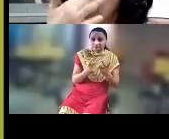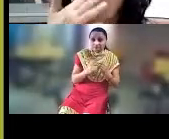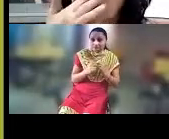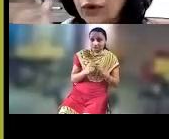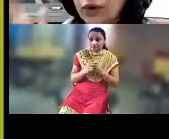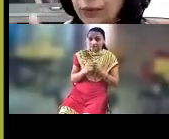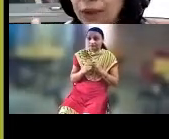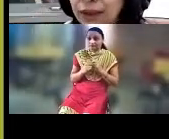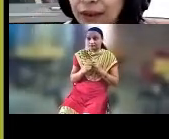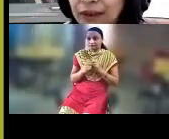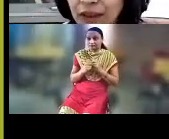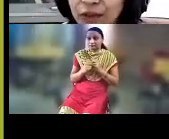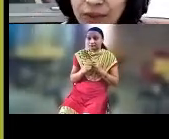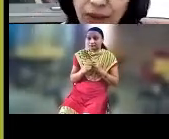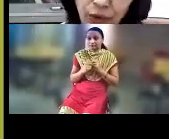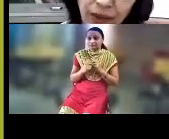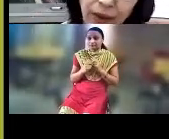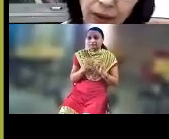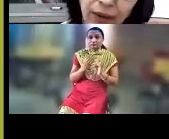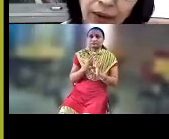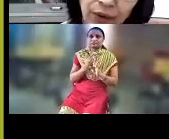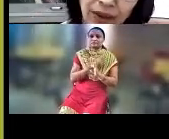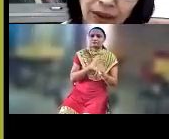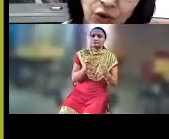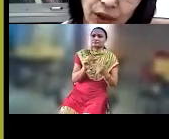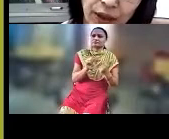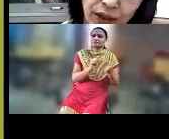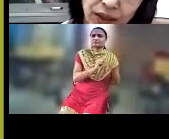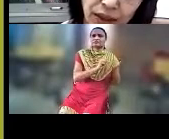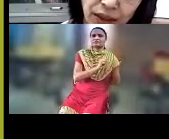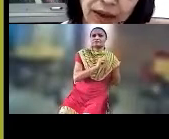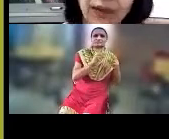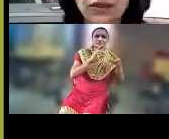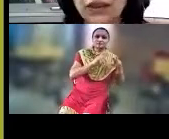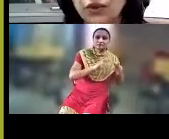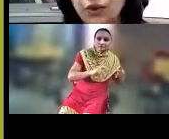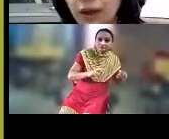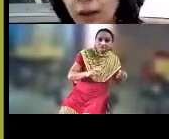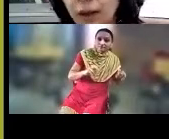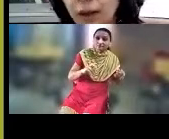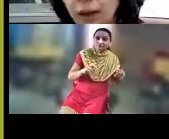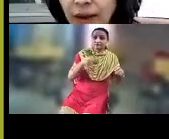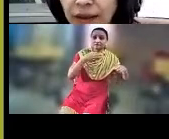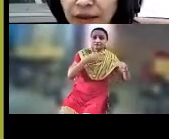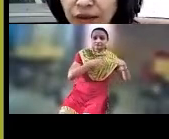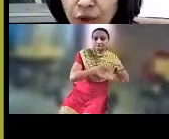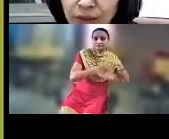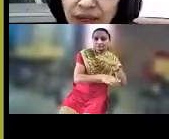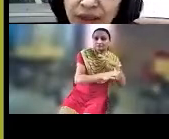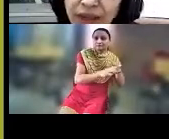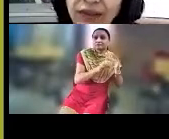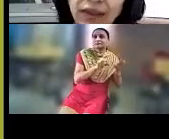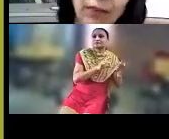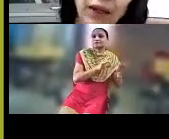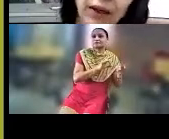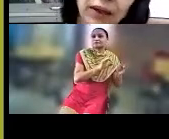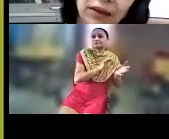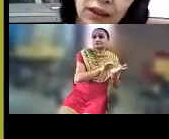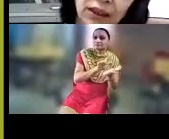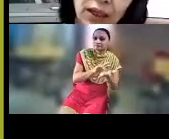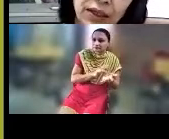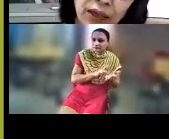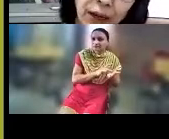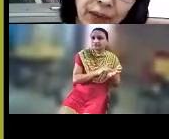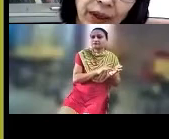अगर आप कभी कोई पुरानी रिसर्च पढ़े, उनमें ये होता है कि जो इनर सिटी एरियाज थे, जो कि हमारे यहाँ के जिसको हम कह सकते हैं स्लम